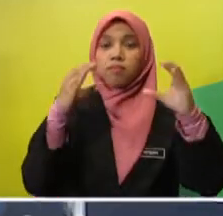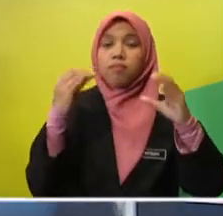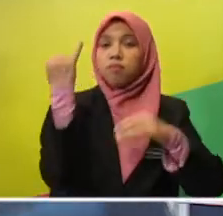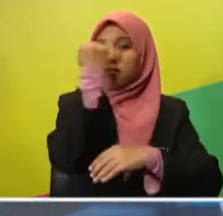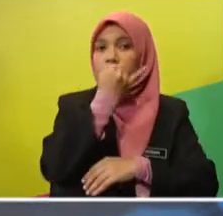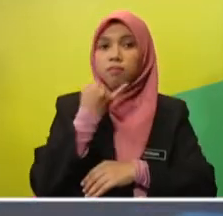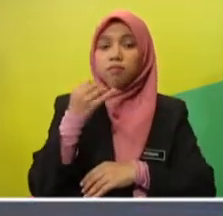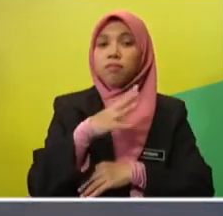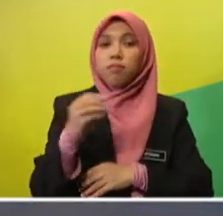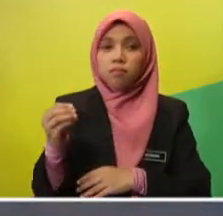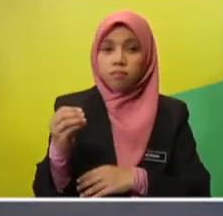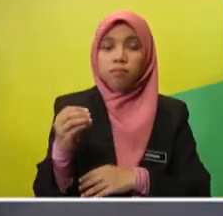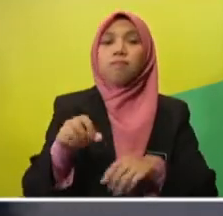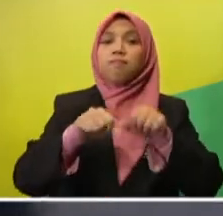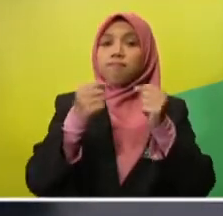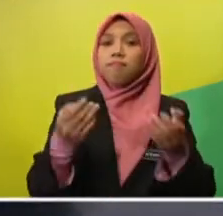berpatah balik.